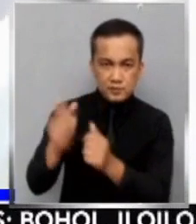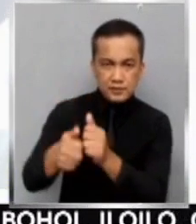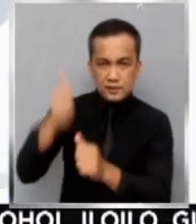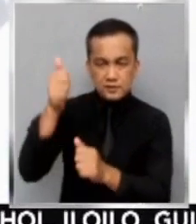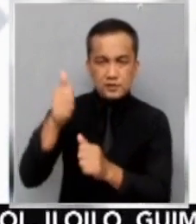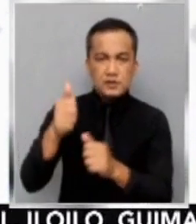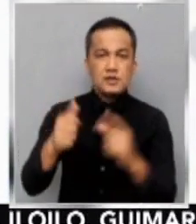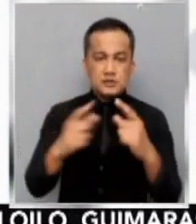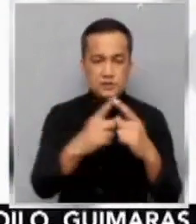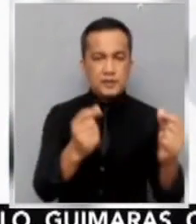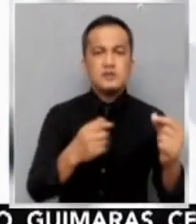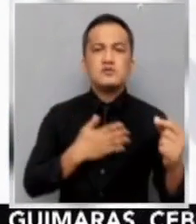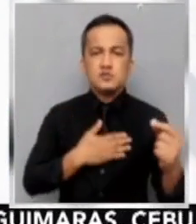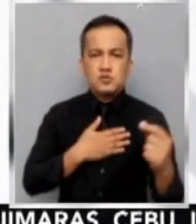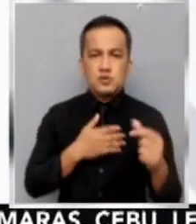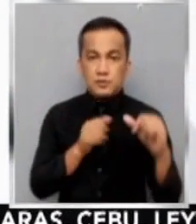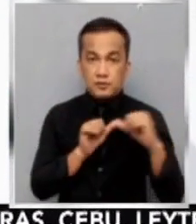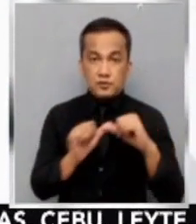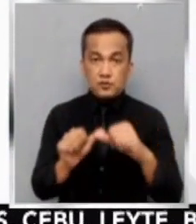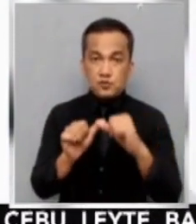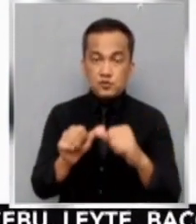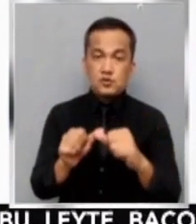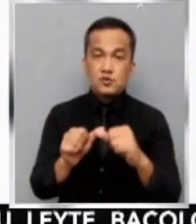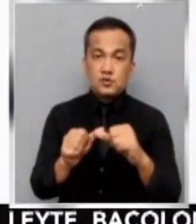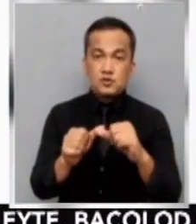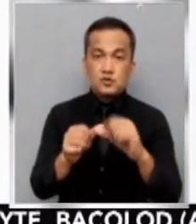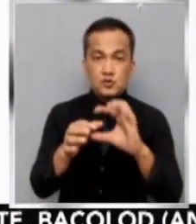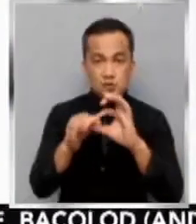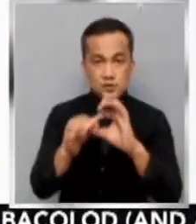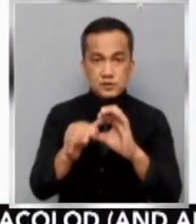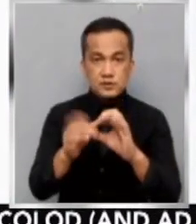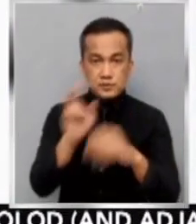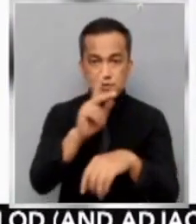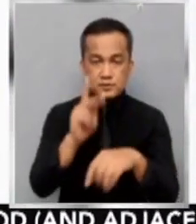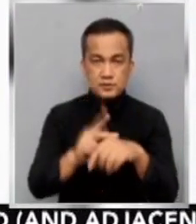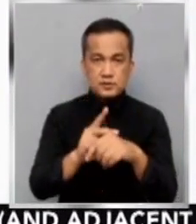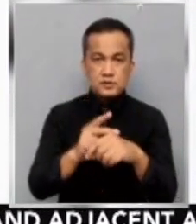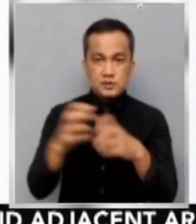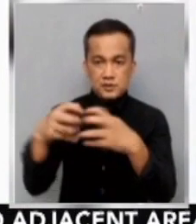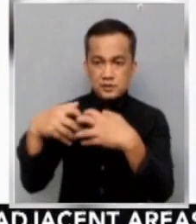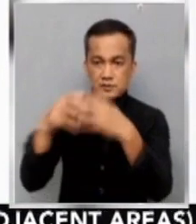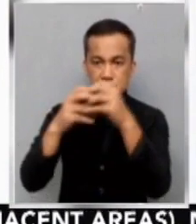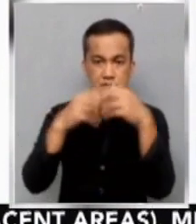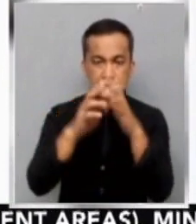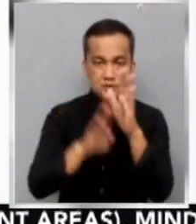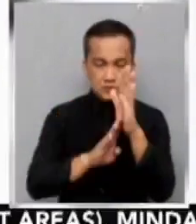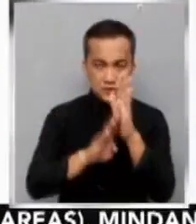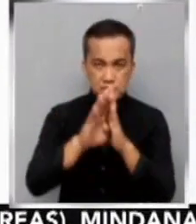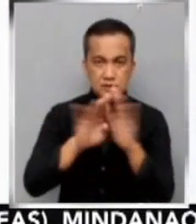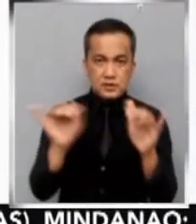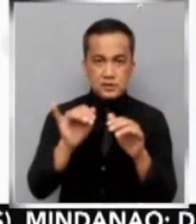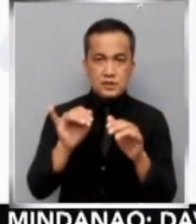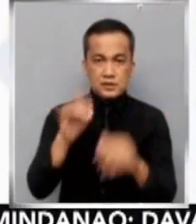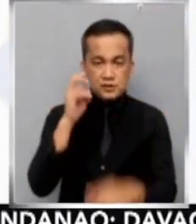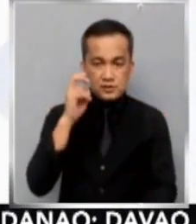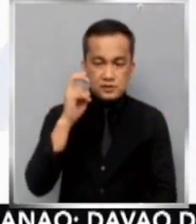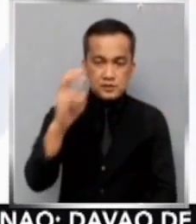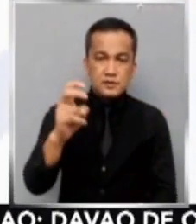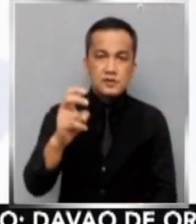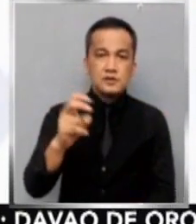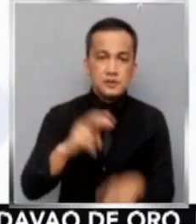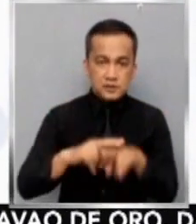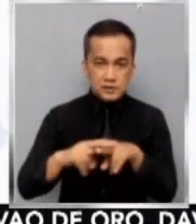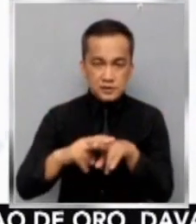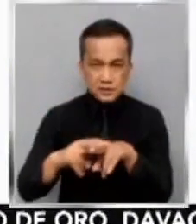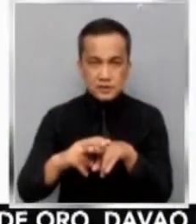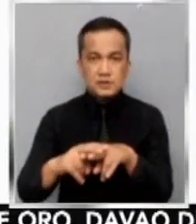na ipagpatuloy ang kooperasyon nito sa Pilipinas sa infrastructure development tulad ng railways, Subic Bay development,